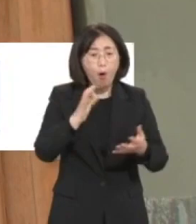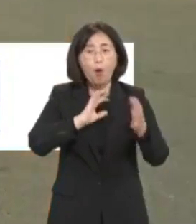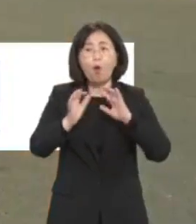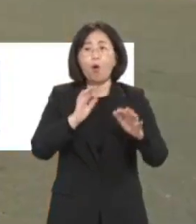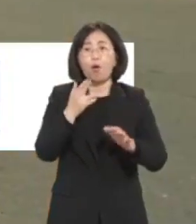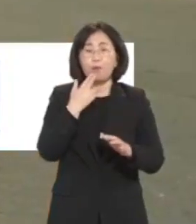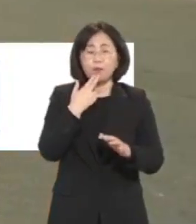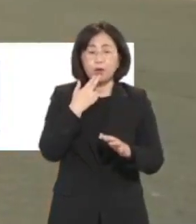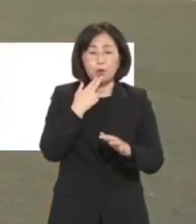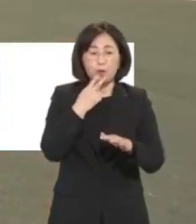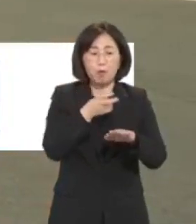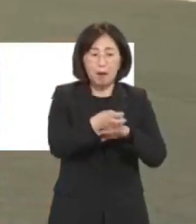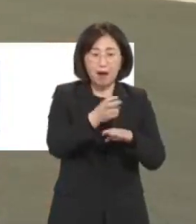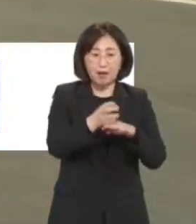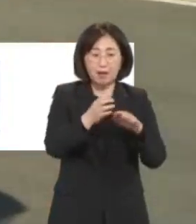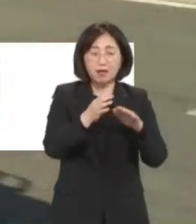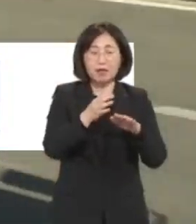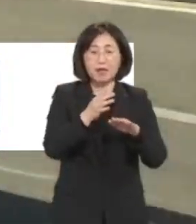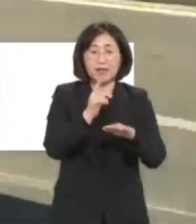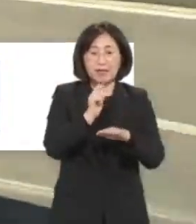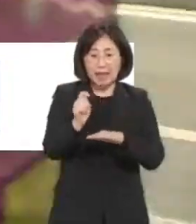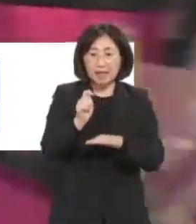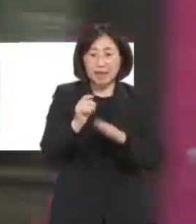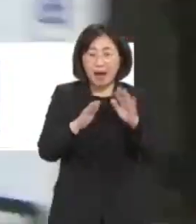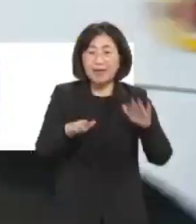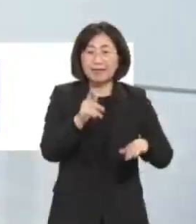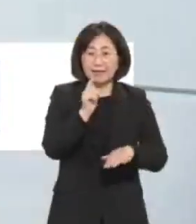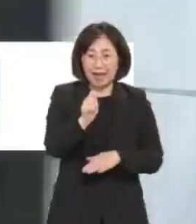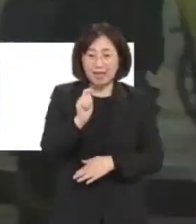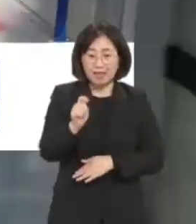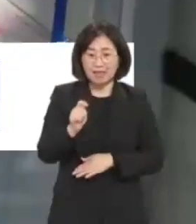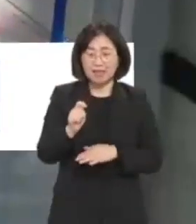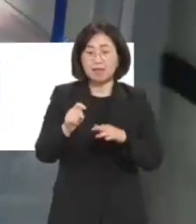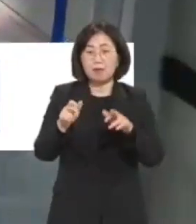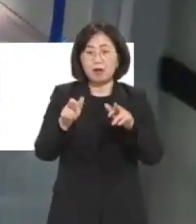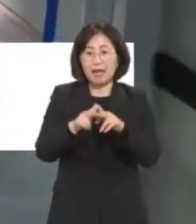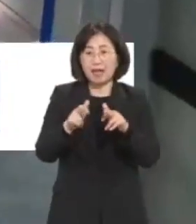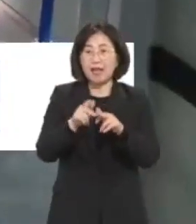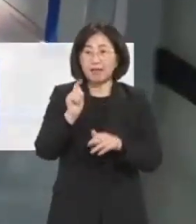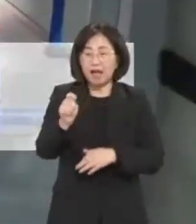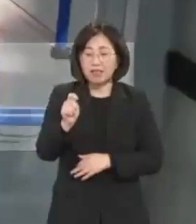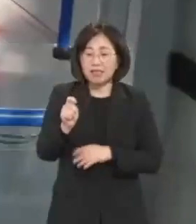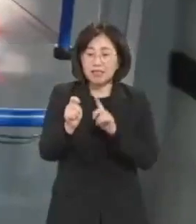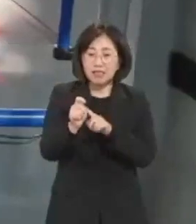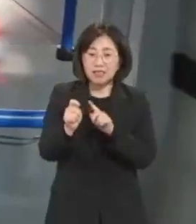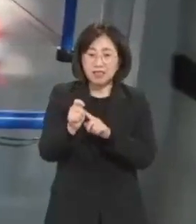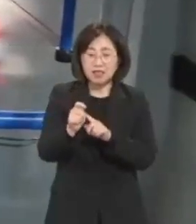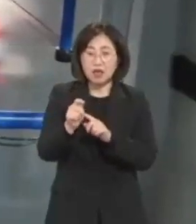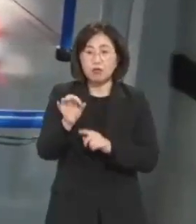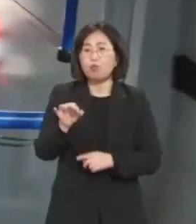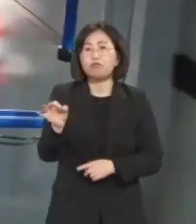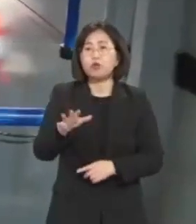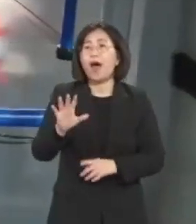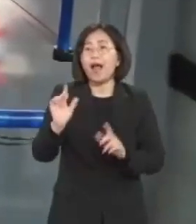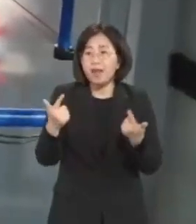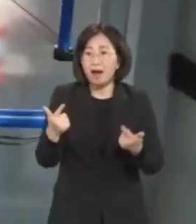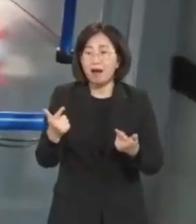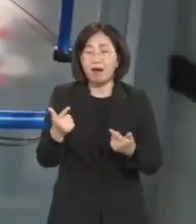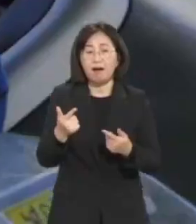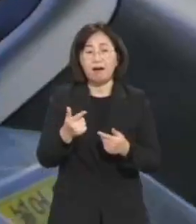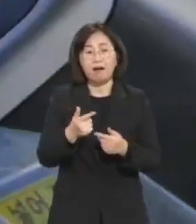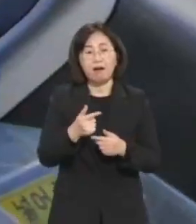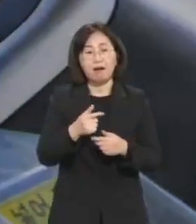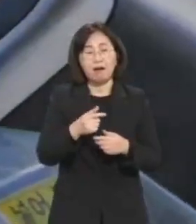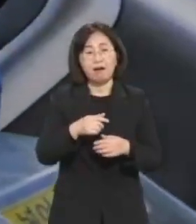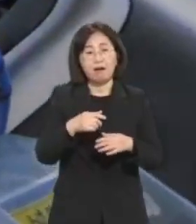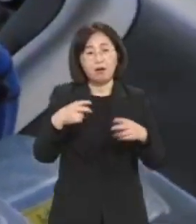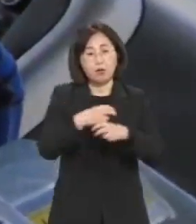마을 택시와 장애인 콜택시는 택시라는 명칭을 사용한다는 이유로 무료 이용 대상에서 제외되는 등 교통 약자에